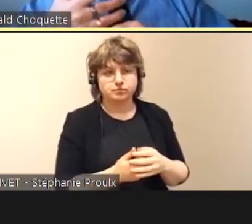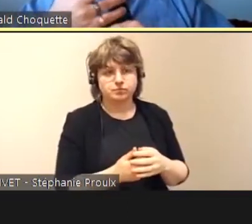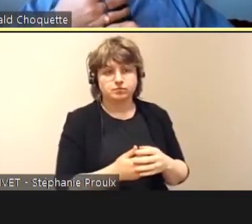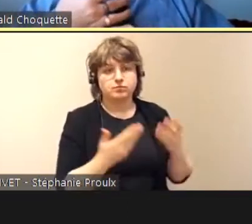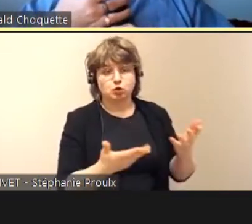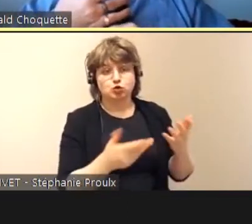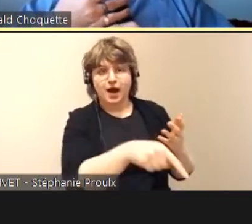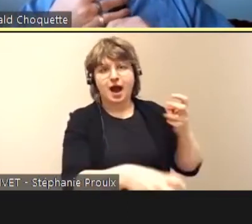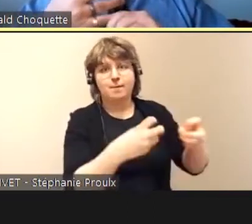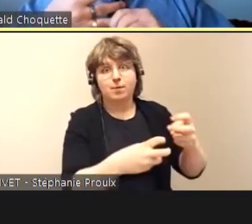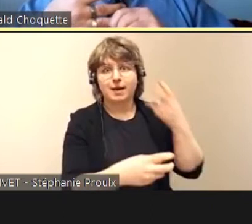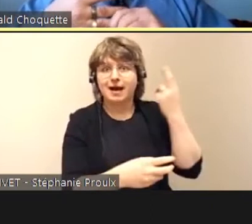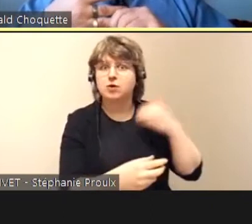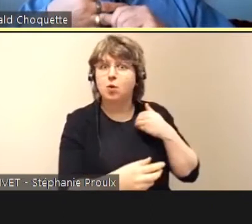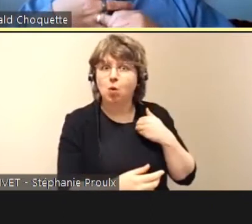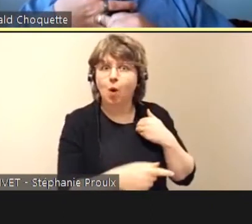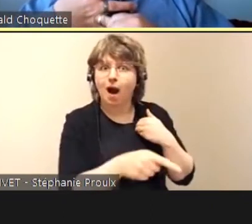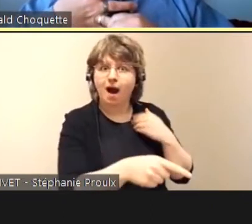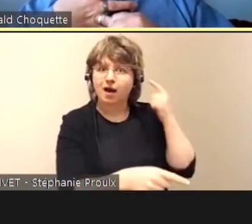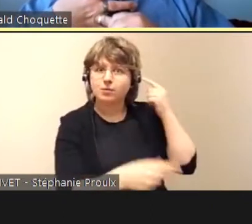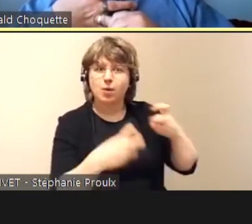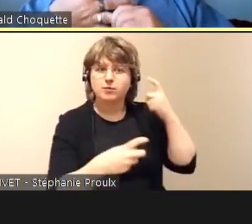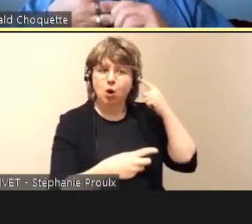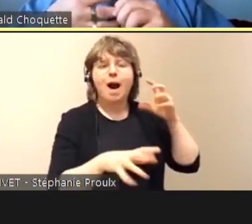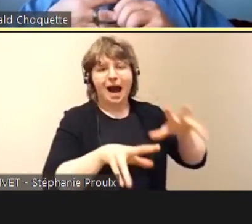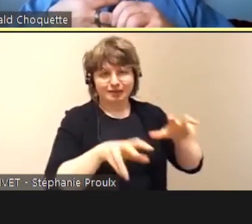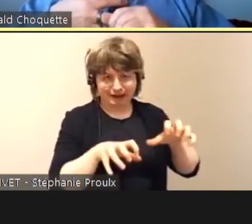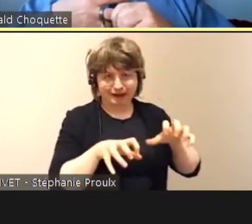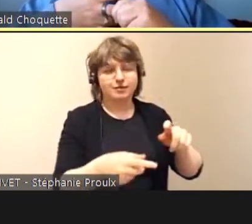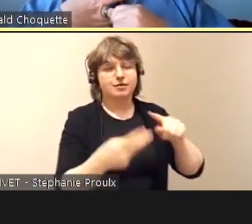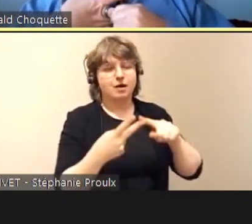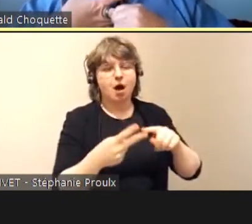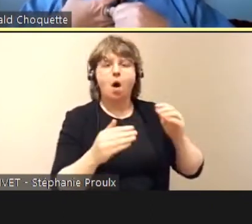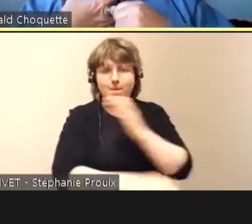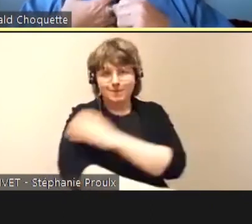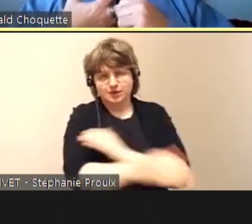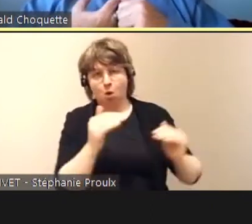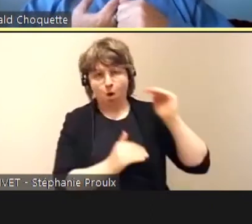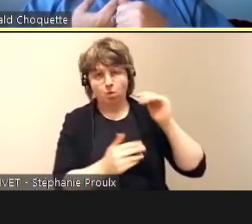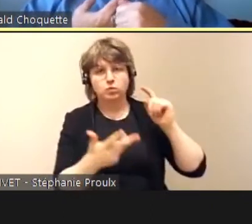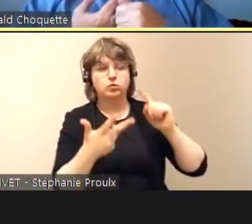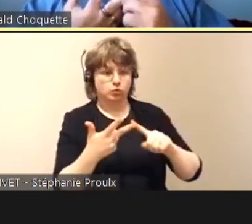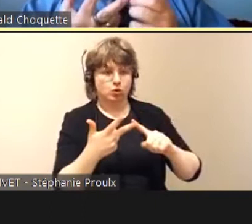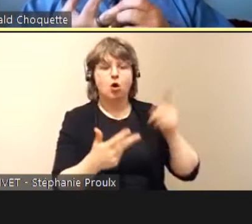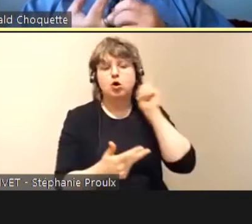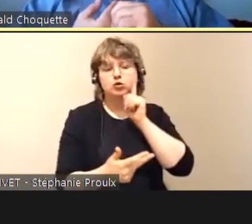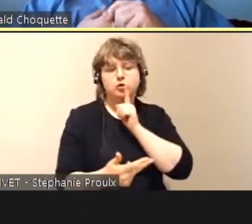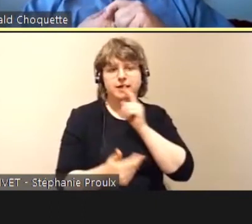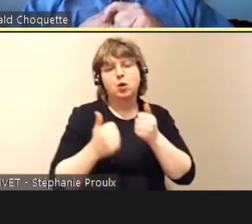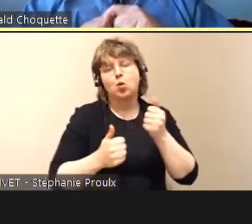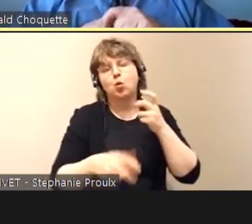présence. La première, c'est l'arthrite. La deuxième, c'est la haute pression. Et la troisième, c'est surdité